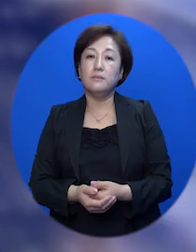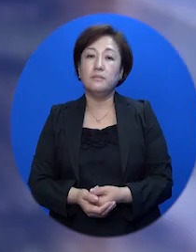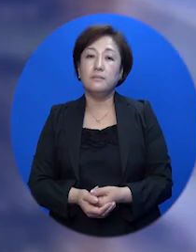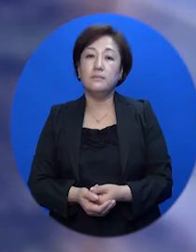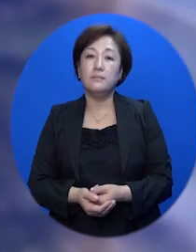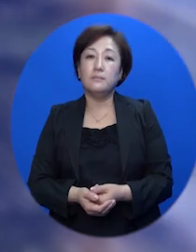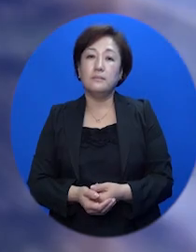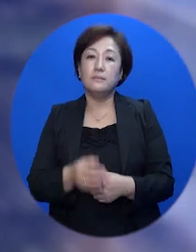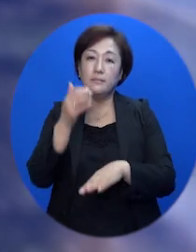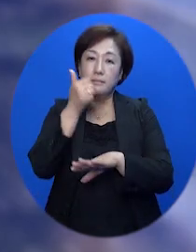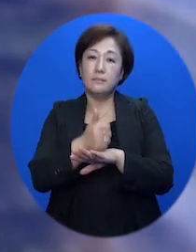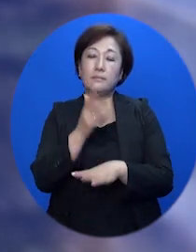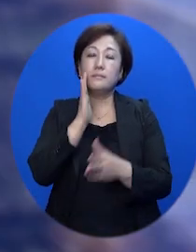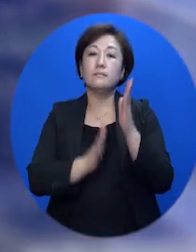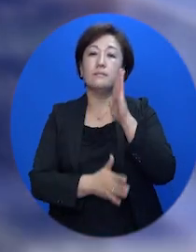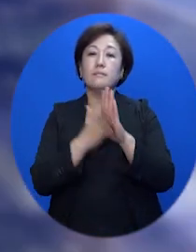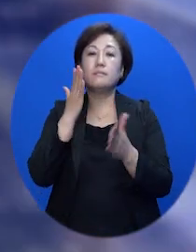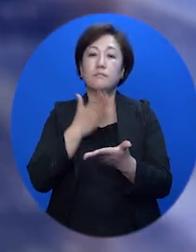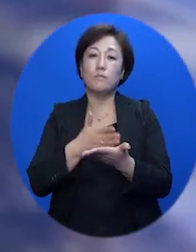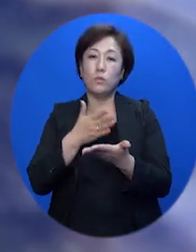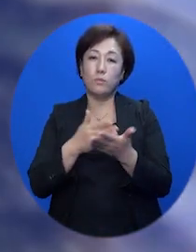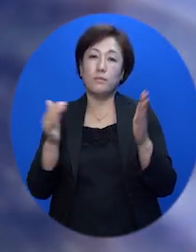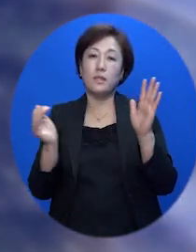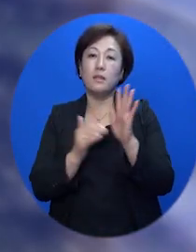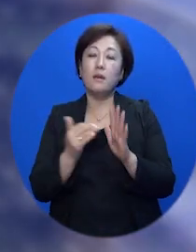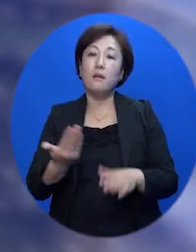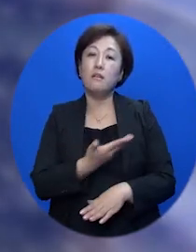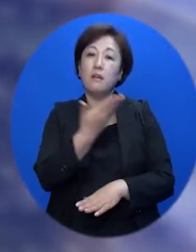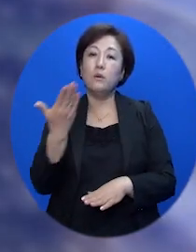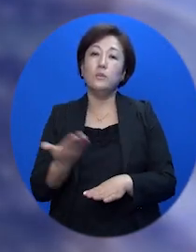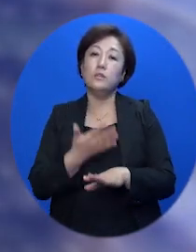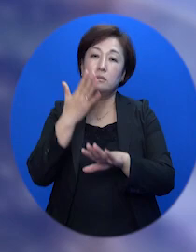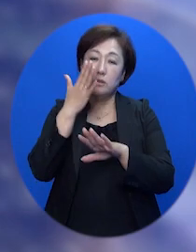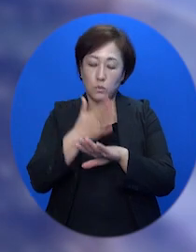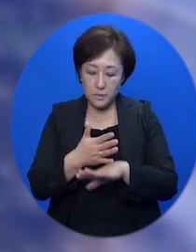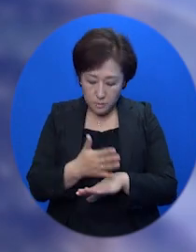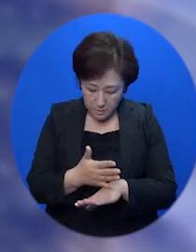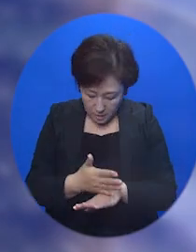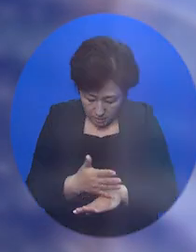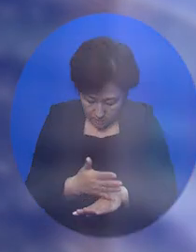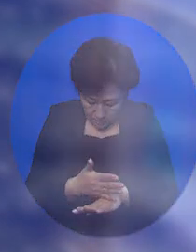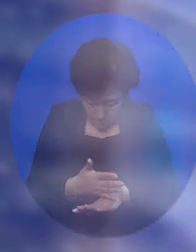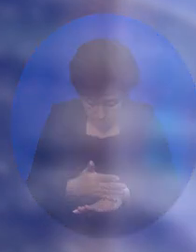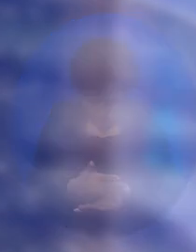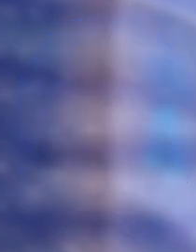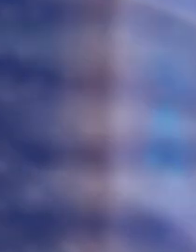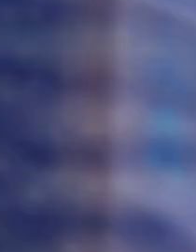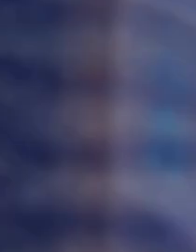이상으로 울산시정 뉴스 마칩니다. 시청해주신 여러분 고맙습니다.